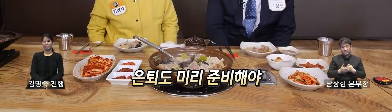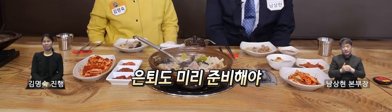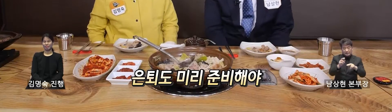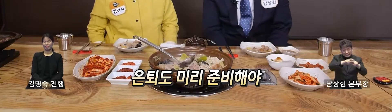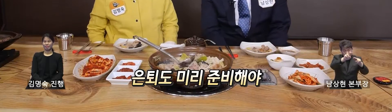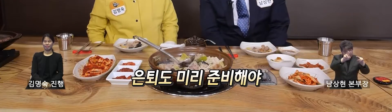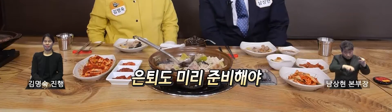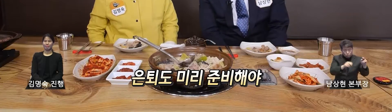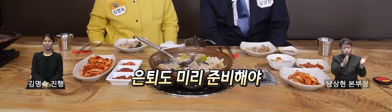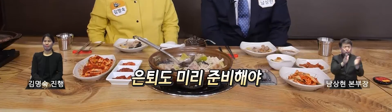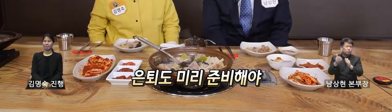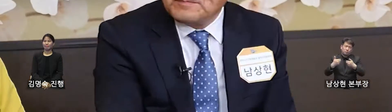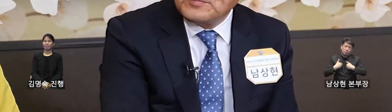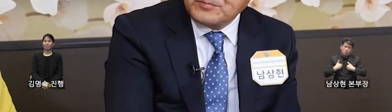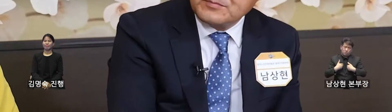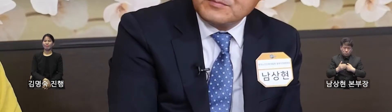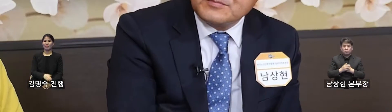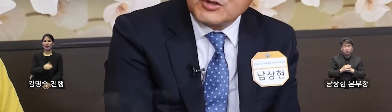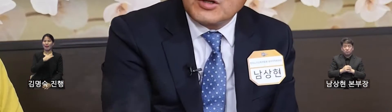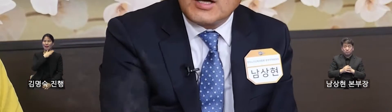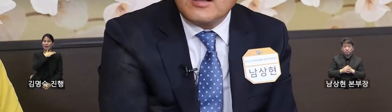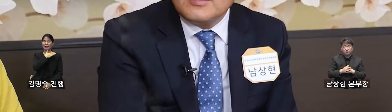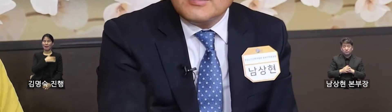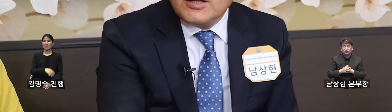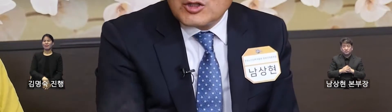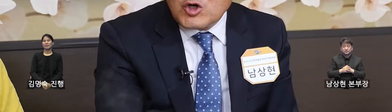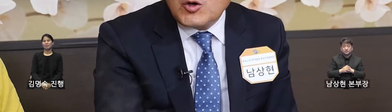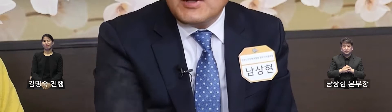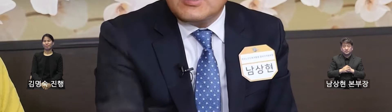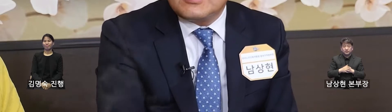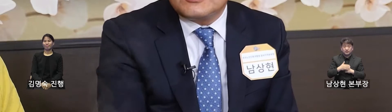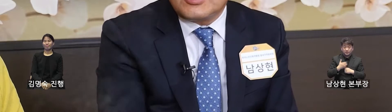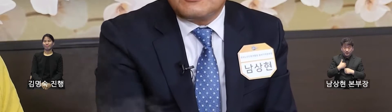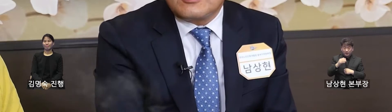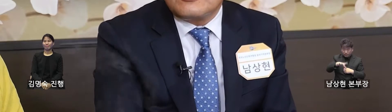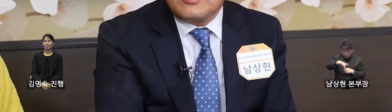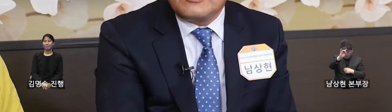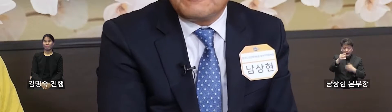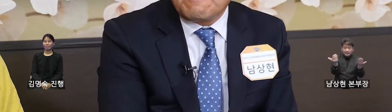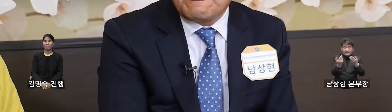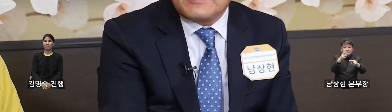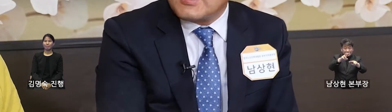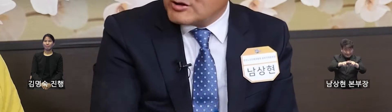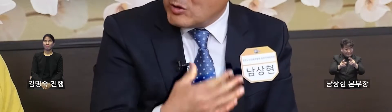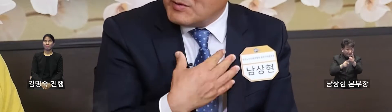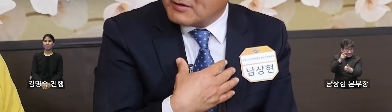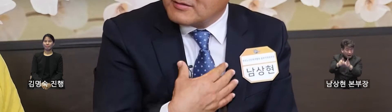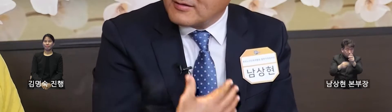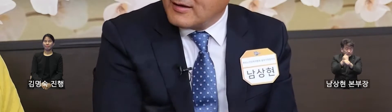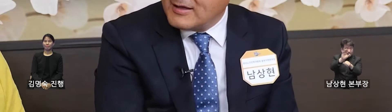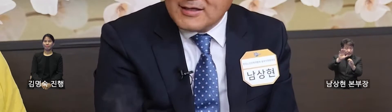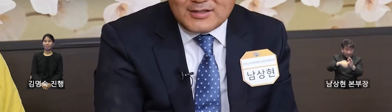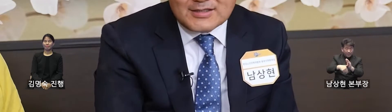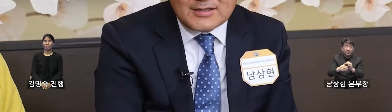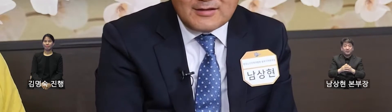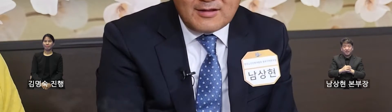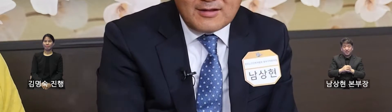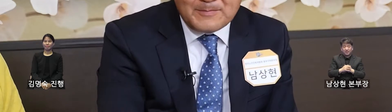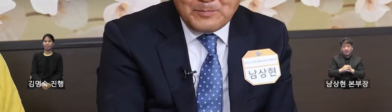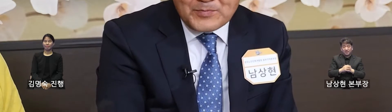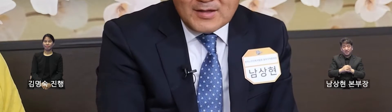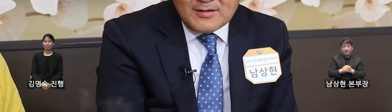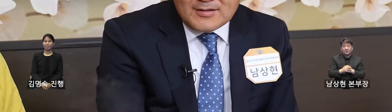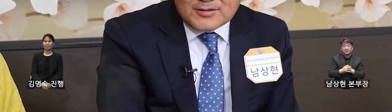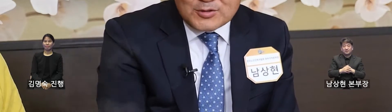은퇴도 준비하실 수 있어야 되고 저희가 처음에 일자리 사업을 하는데 제가 처음에 왔을 때 이 일자리 할